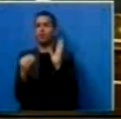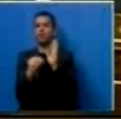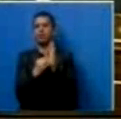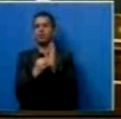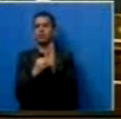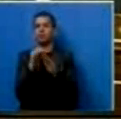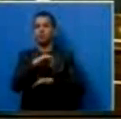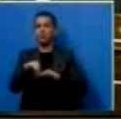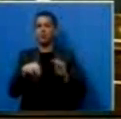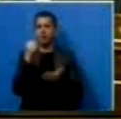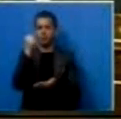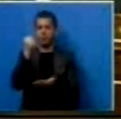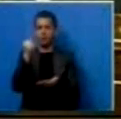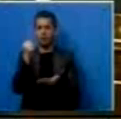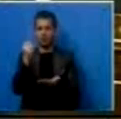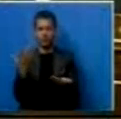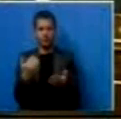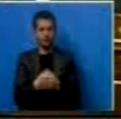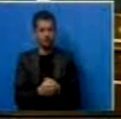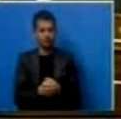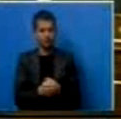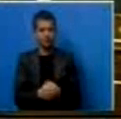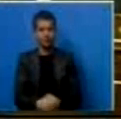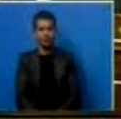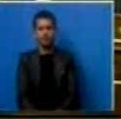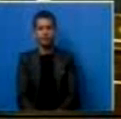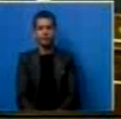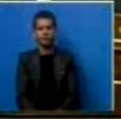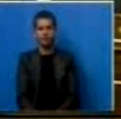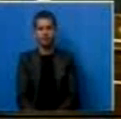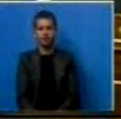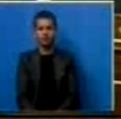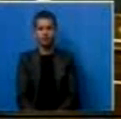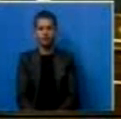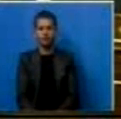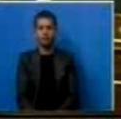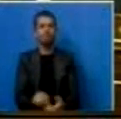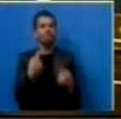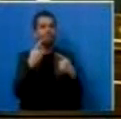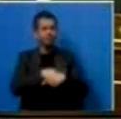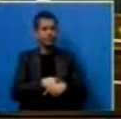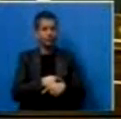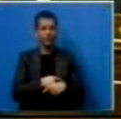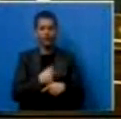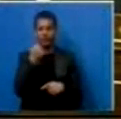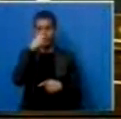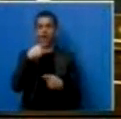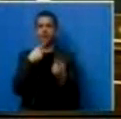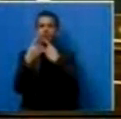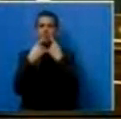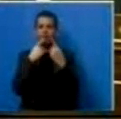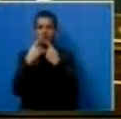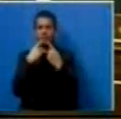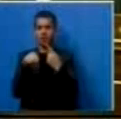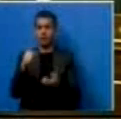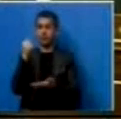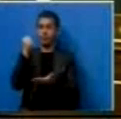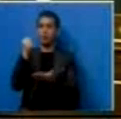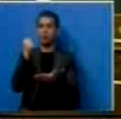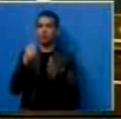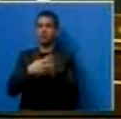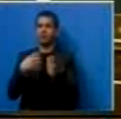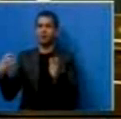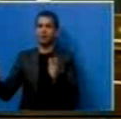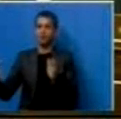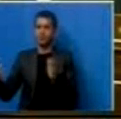projekt buxhetin cilin e keni dorëzuar. Dhe është përkeqardhje që ne po flasim edhe një herë për buxhet të